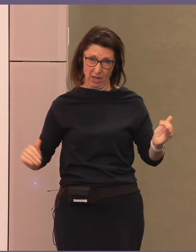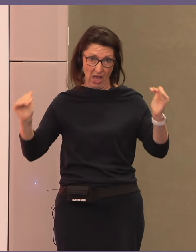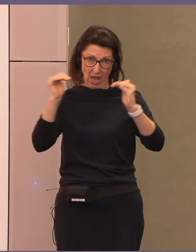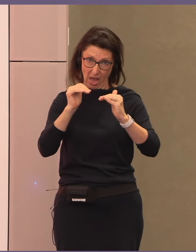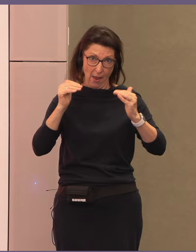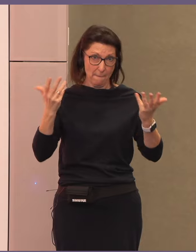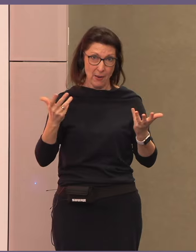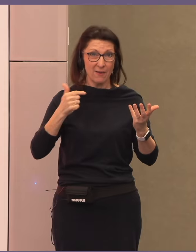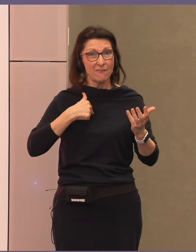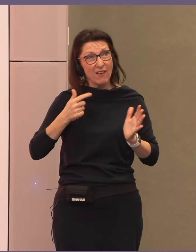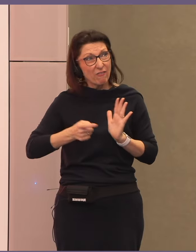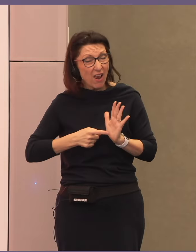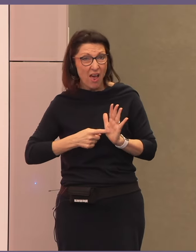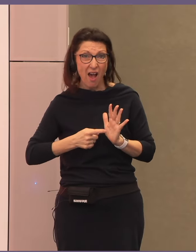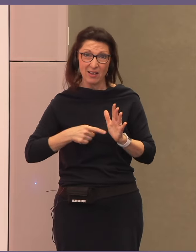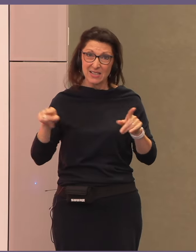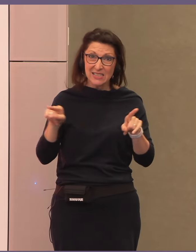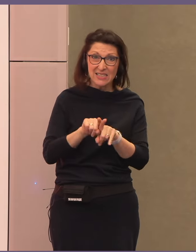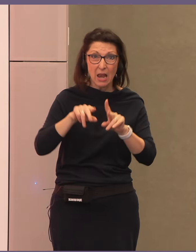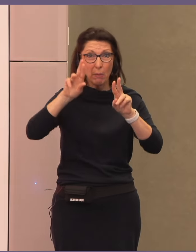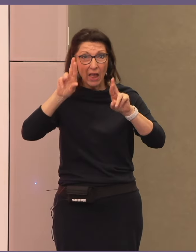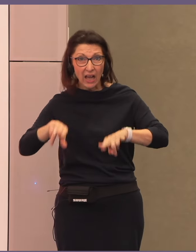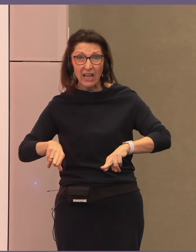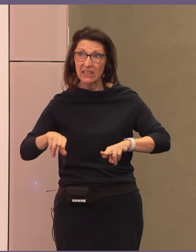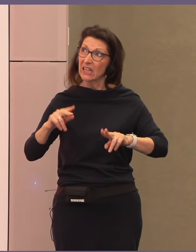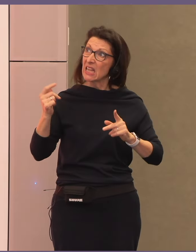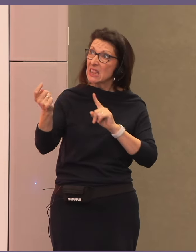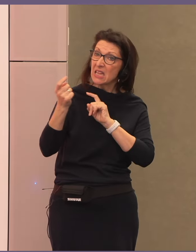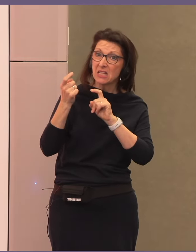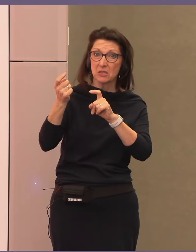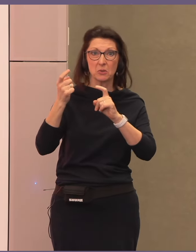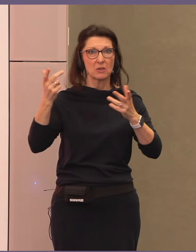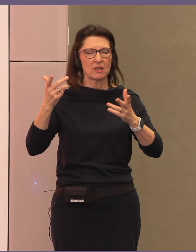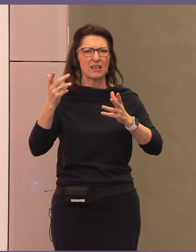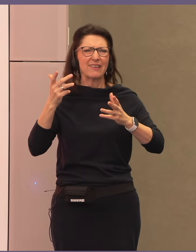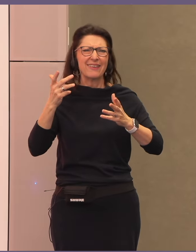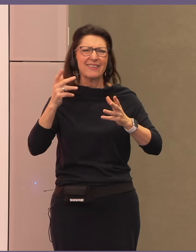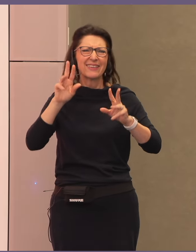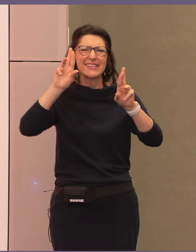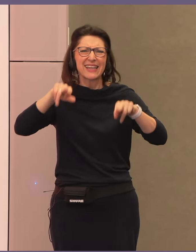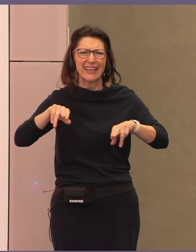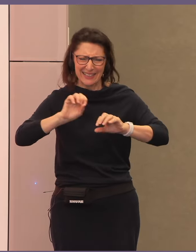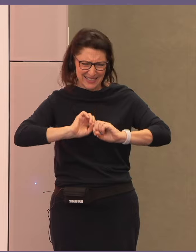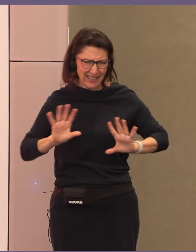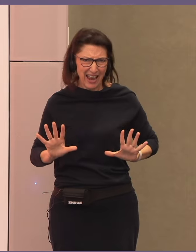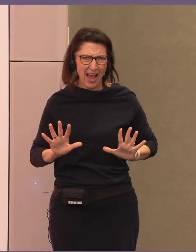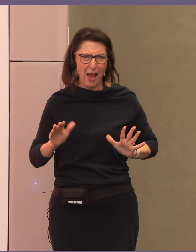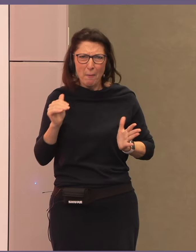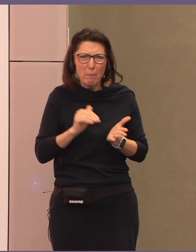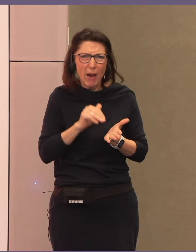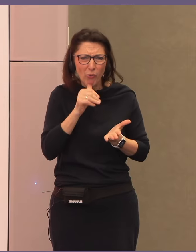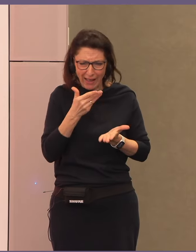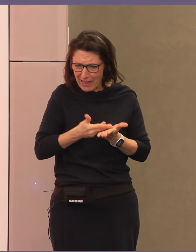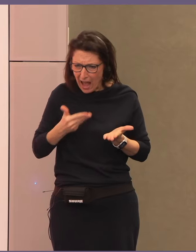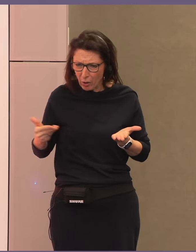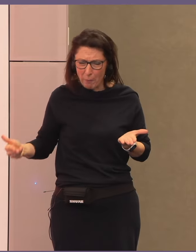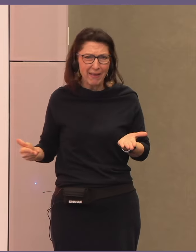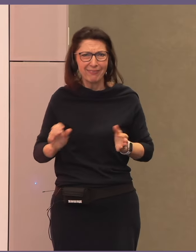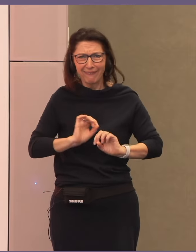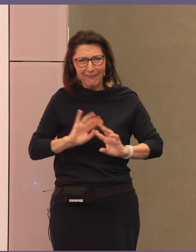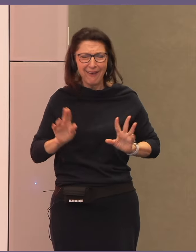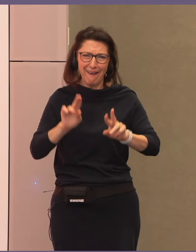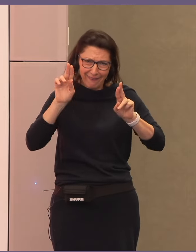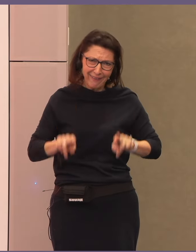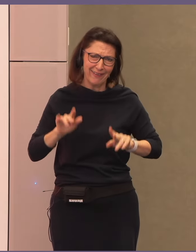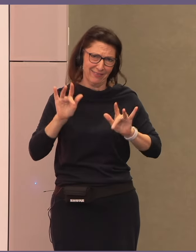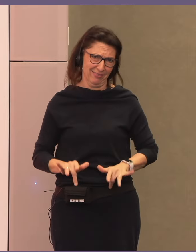sind, ein gleiches Recht zu verlangen, schaden wir uns. Für das klare Recht brauchen wir nicht erst Gründe herbeizuführen, nein, sonst wird